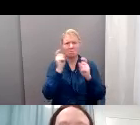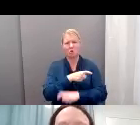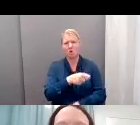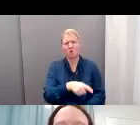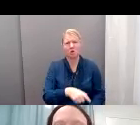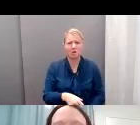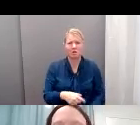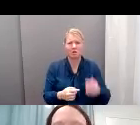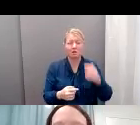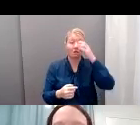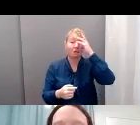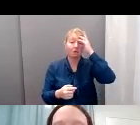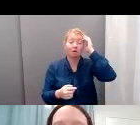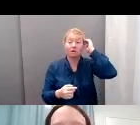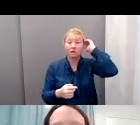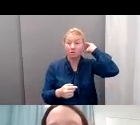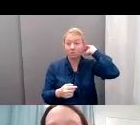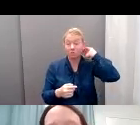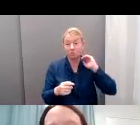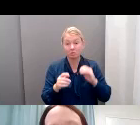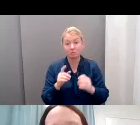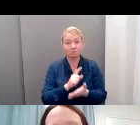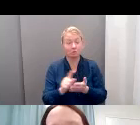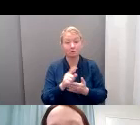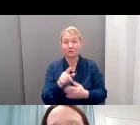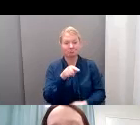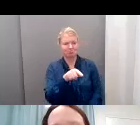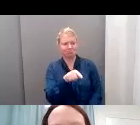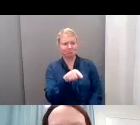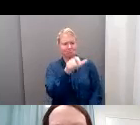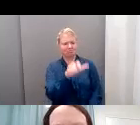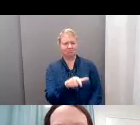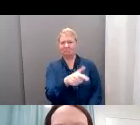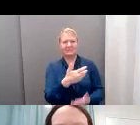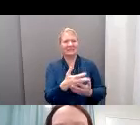Man ses många gånger ofta inte som sexuella varelser överhuvudtaget.